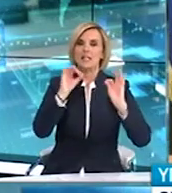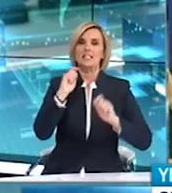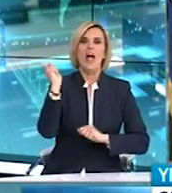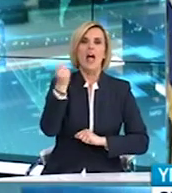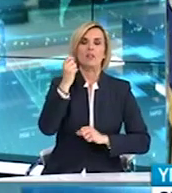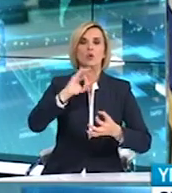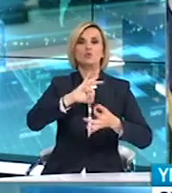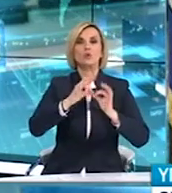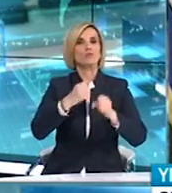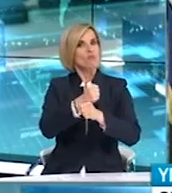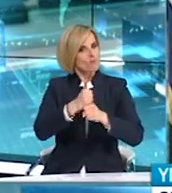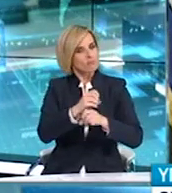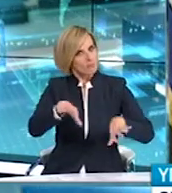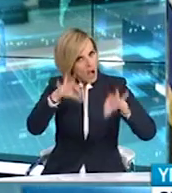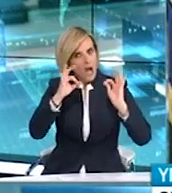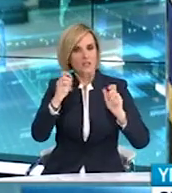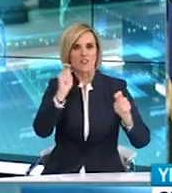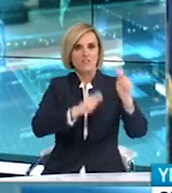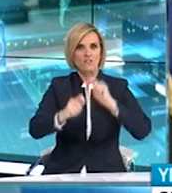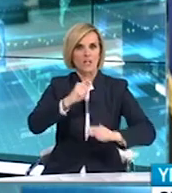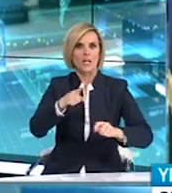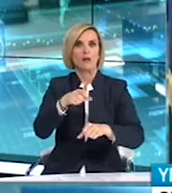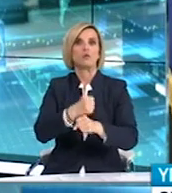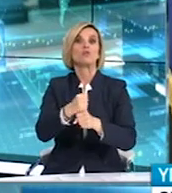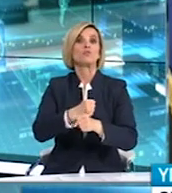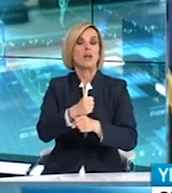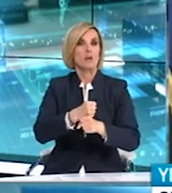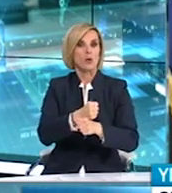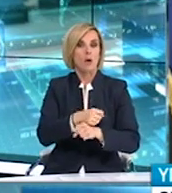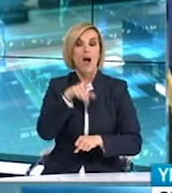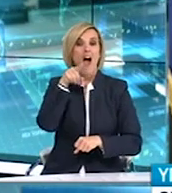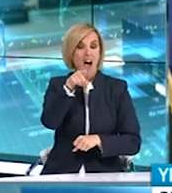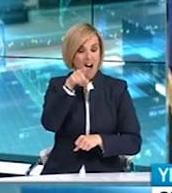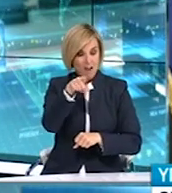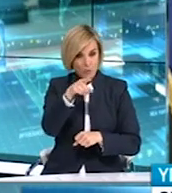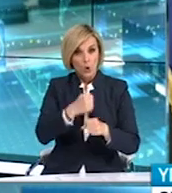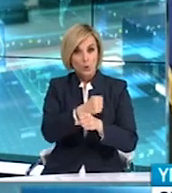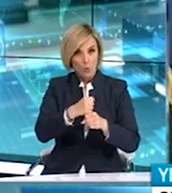περισσότερα, ότι το φάρμακο δίνεται με ειδικά κριτήρια.